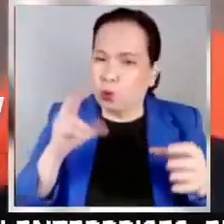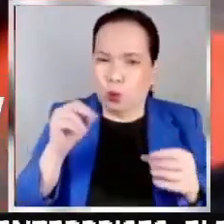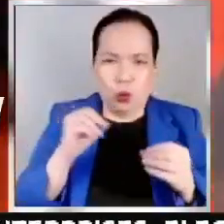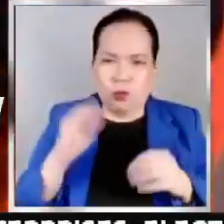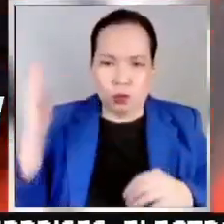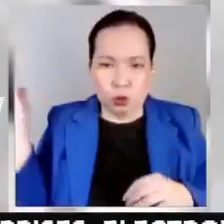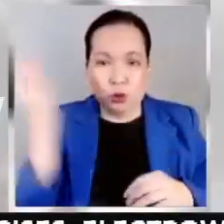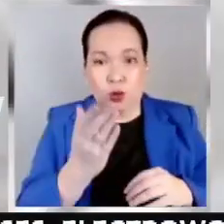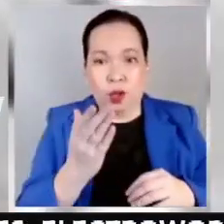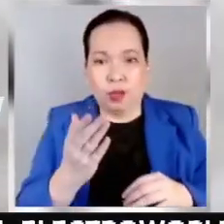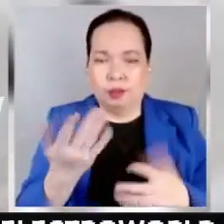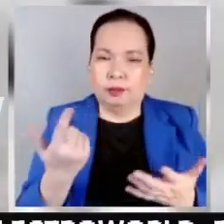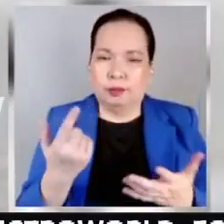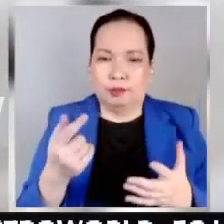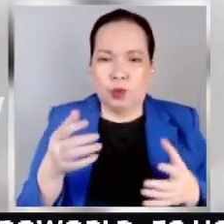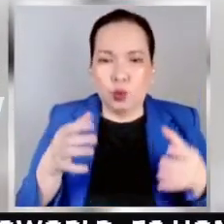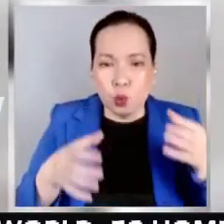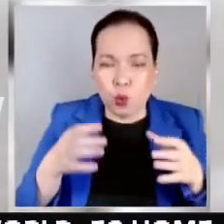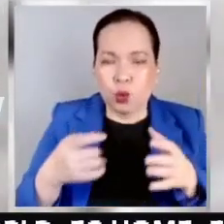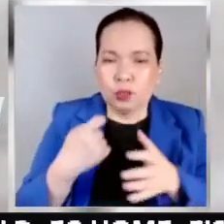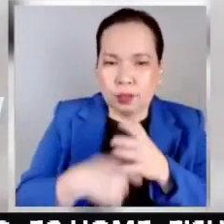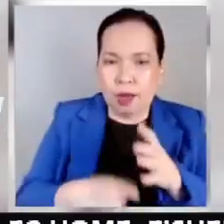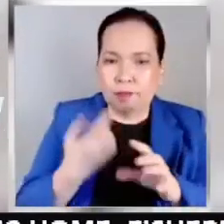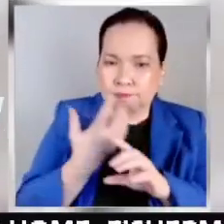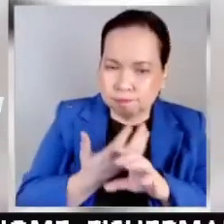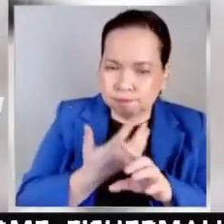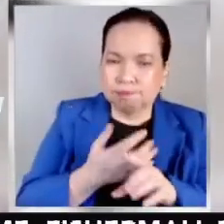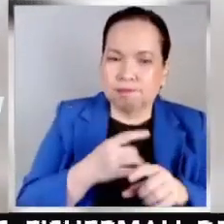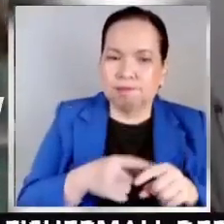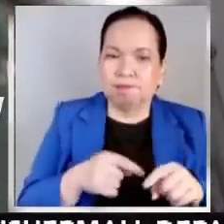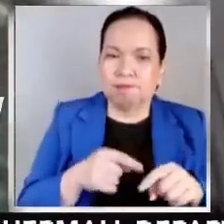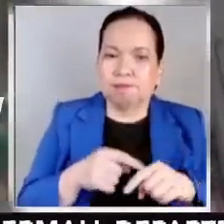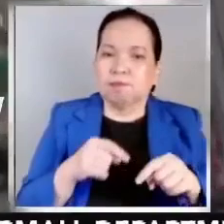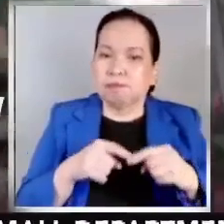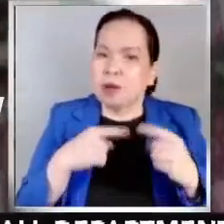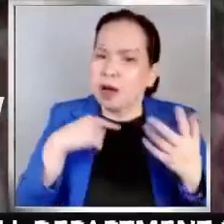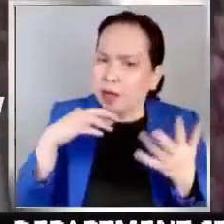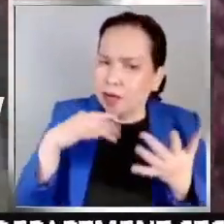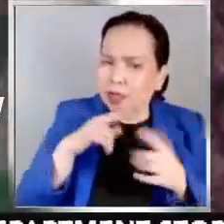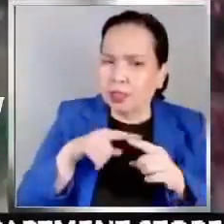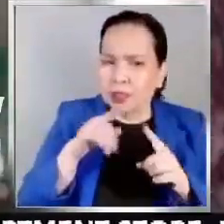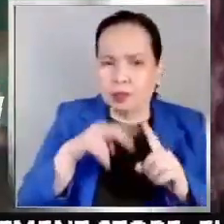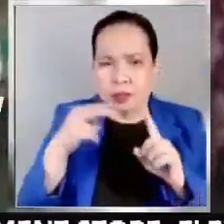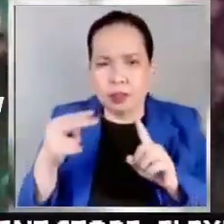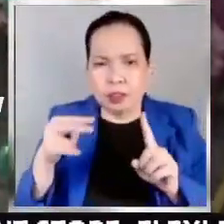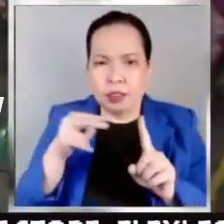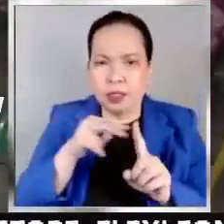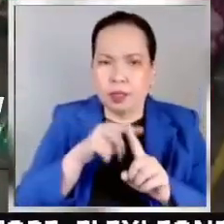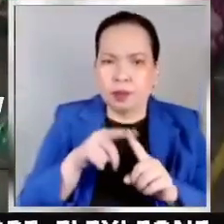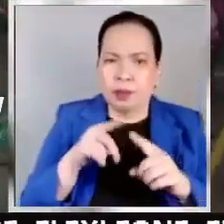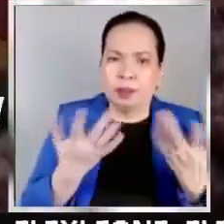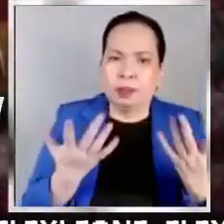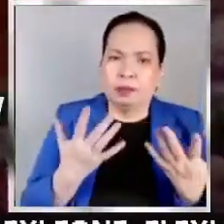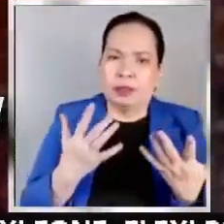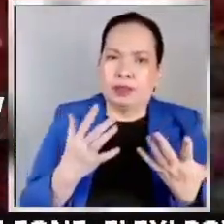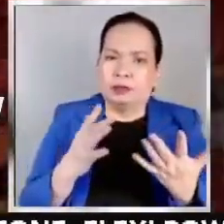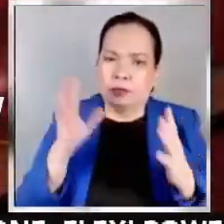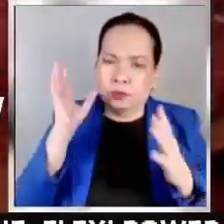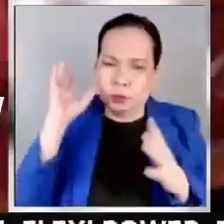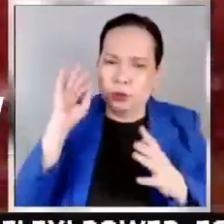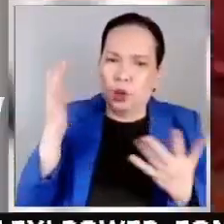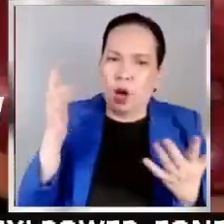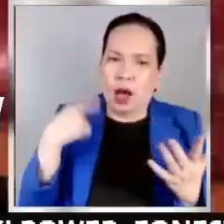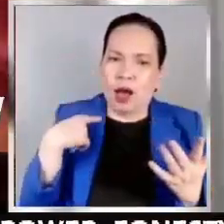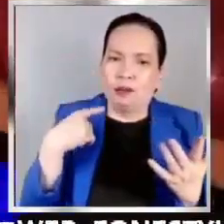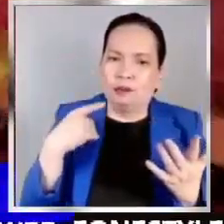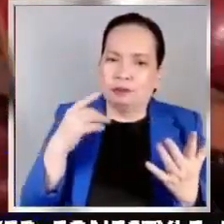ng Senate Committee ang iba't ibang pananaw tungkol sa panukalang Exclusive Anti-Agricultural Smuggling Court. Sa